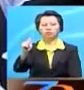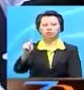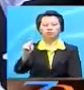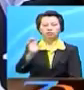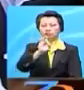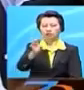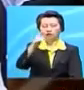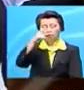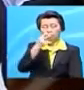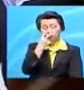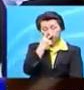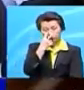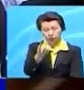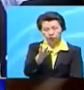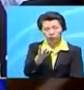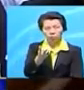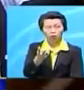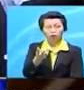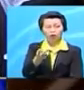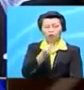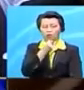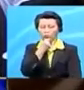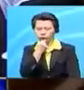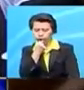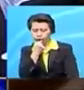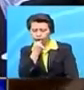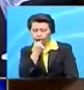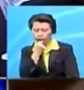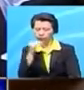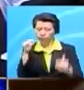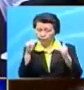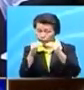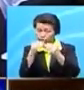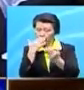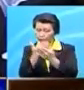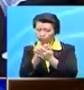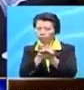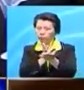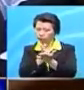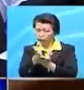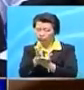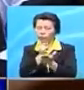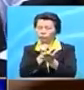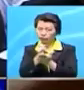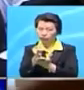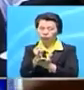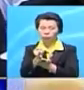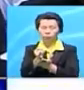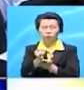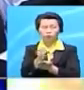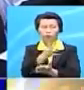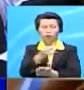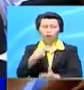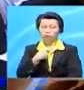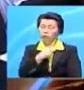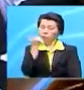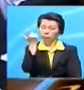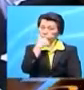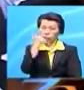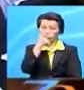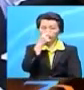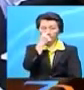satu untuk melihat mutu pengadilan yang baik, yang telus. Mana kita tak nak bagi